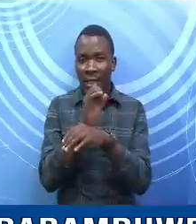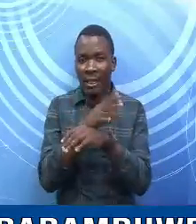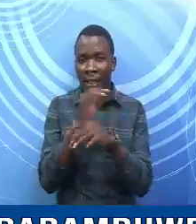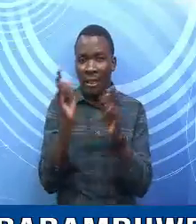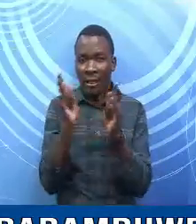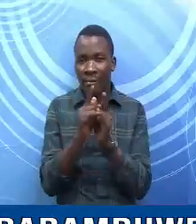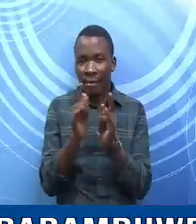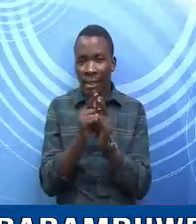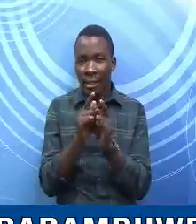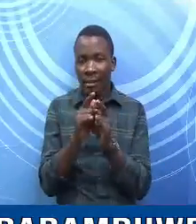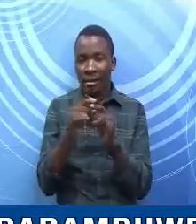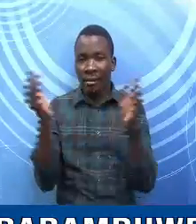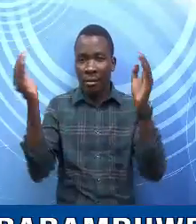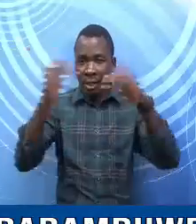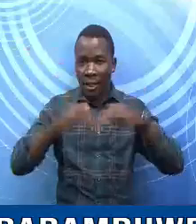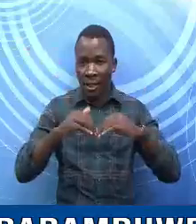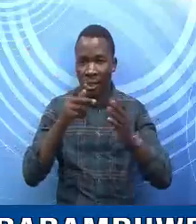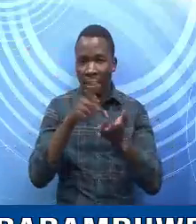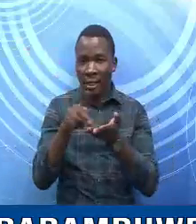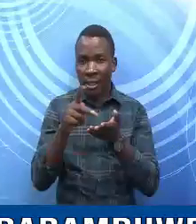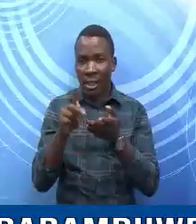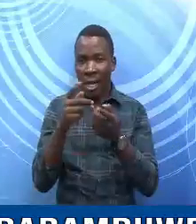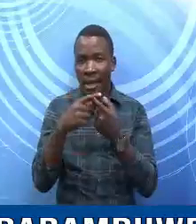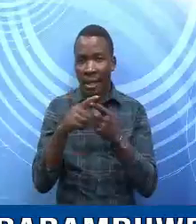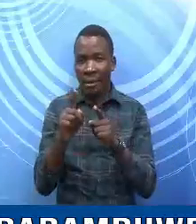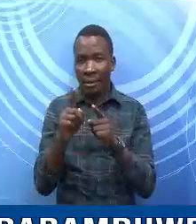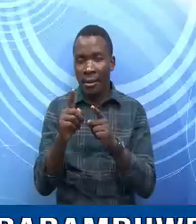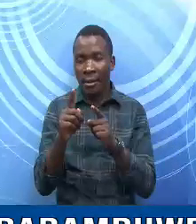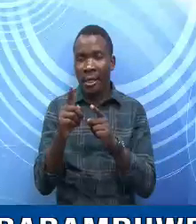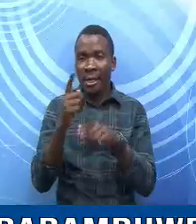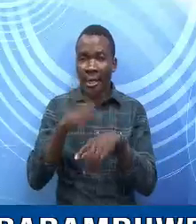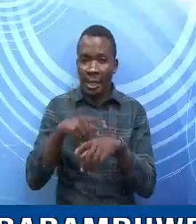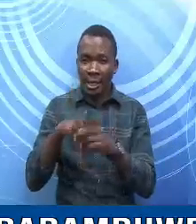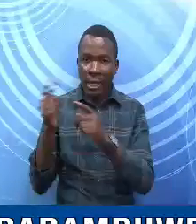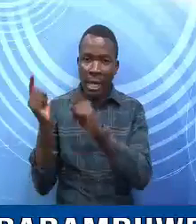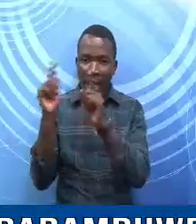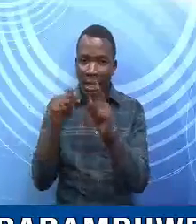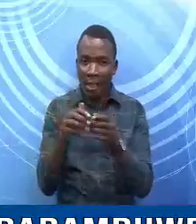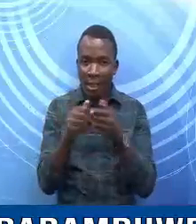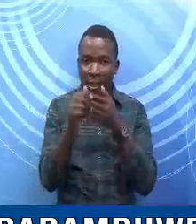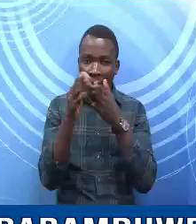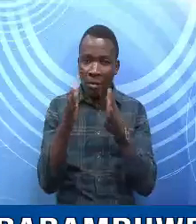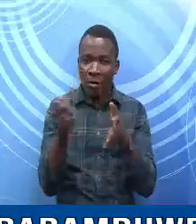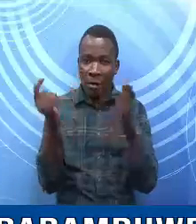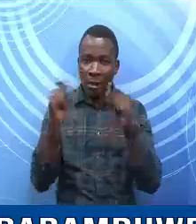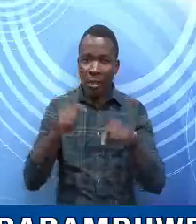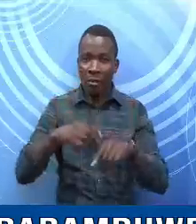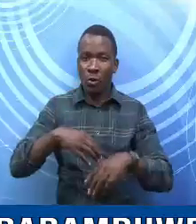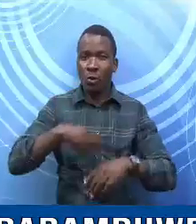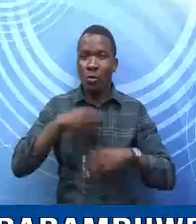bakatwishyura ayo mafaranga, ariko bimaze gutinda iyo haje umuyobozi aje gusura akarere akaza ngo